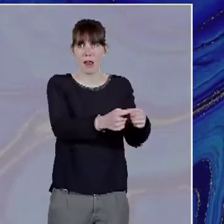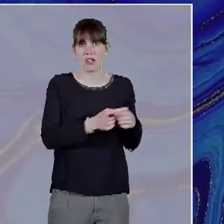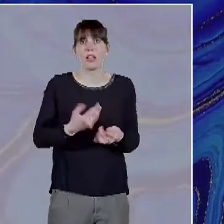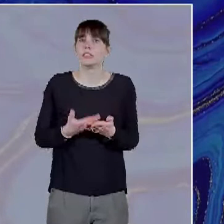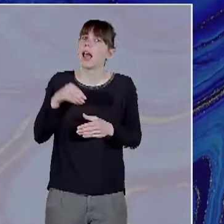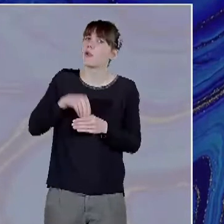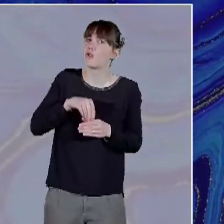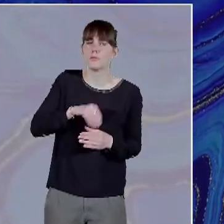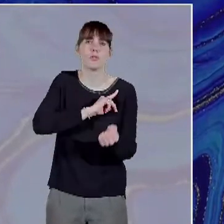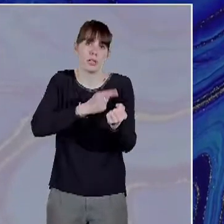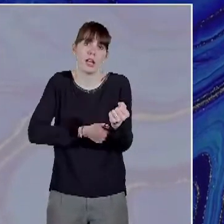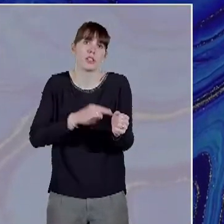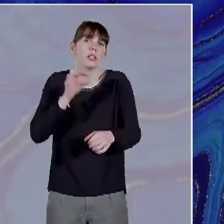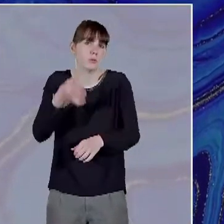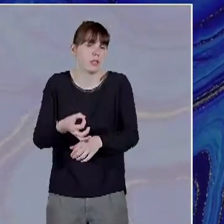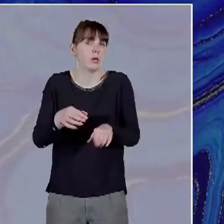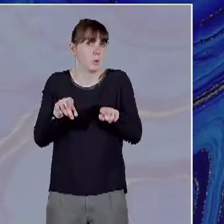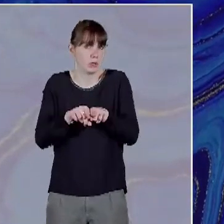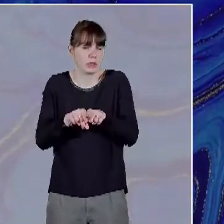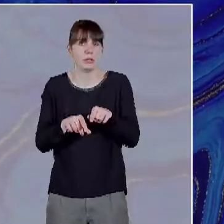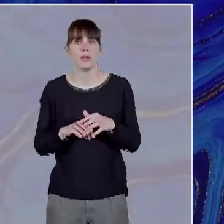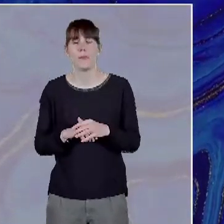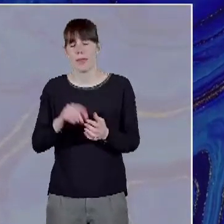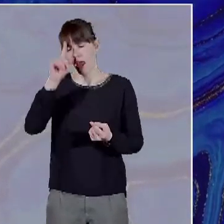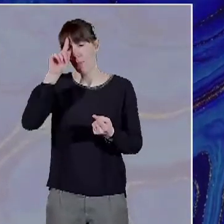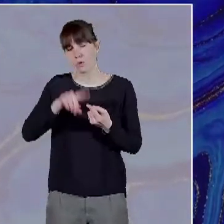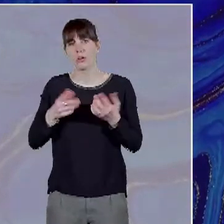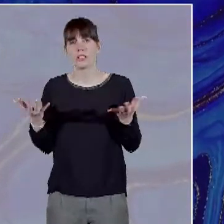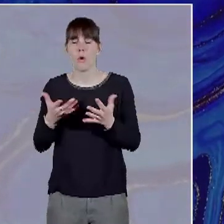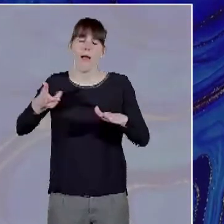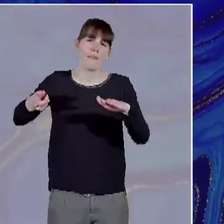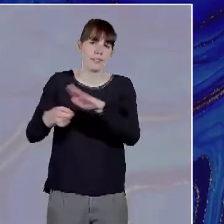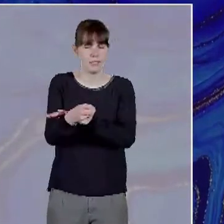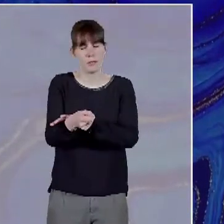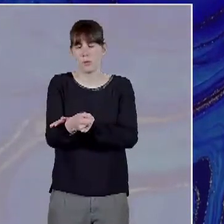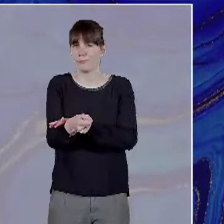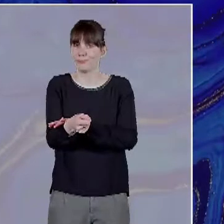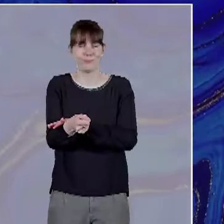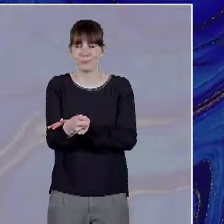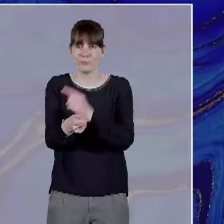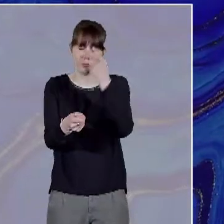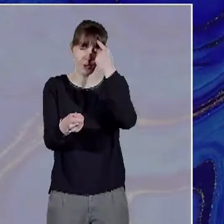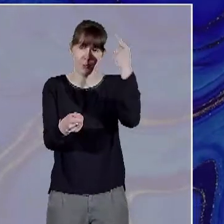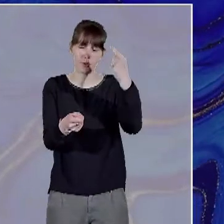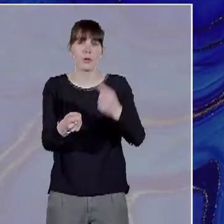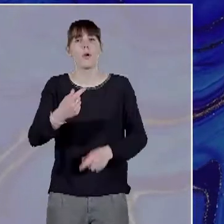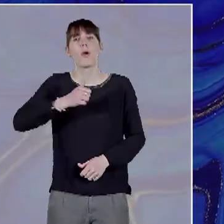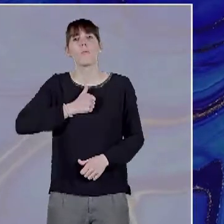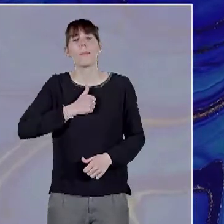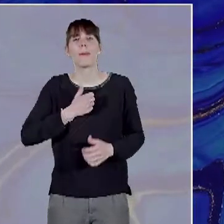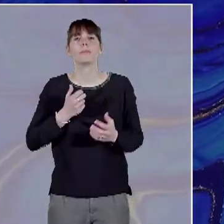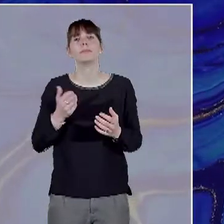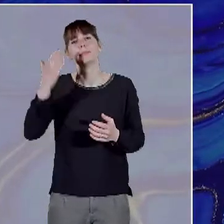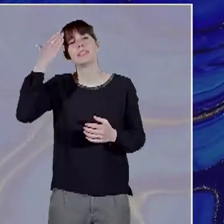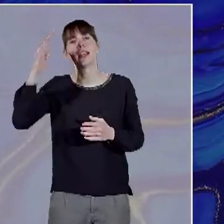l'énergie. Mais de fait, vraiment, c'est notre gros sujet, c'est l'investissement. Et moi, je pense que j'ai beaucoup travaillé sur le Grand Paris Express. Hein. Donc, Grand